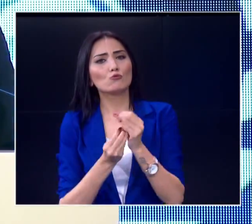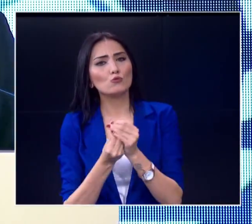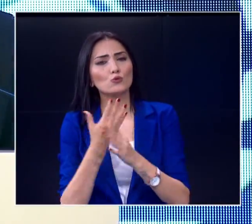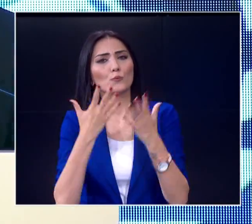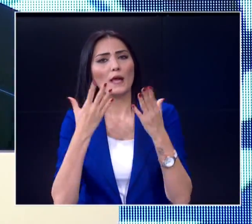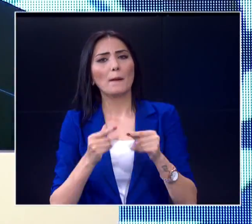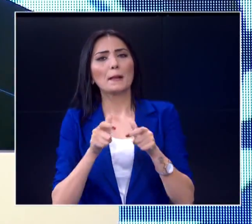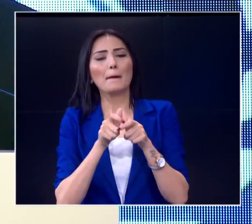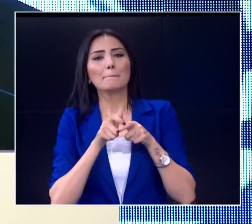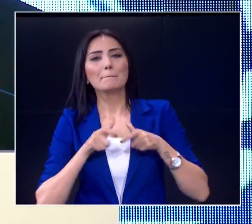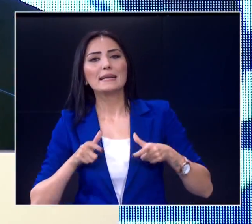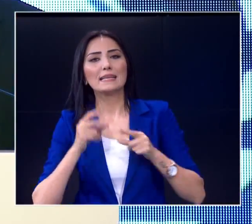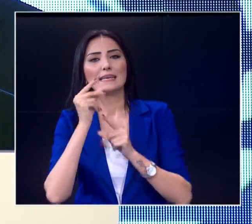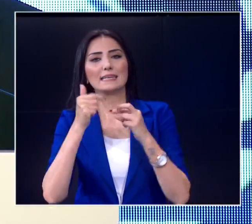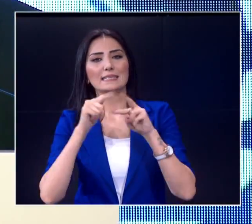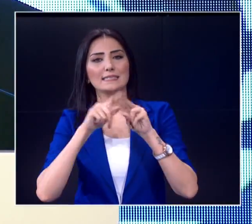ve milli iradenin